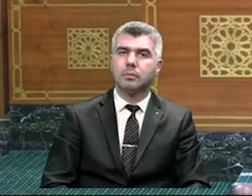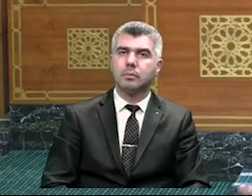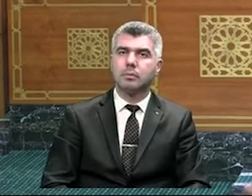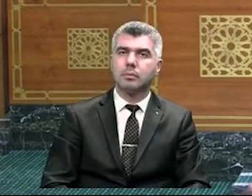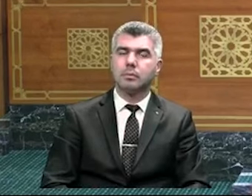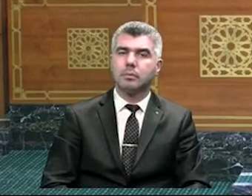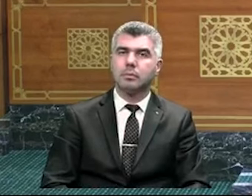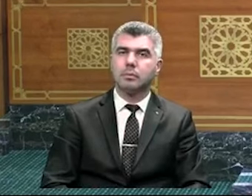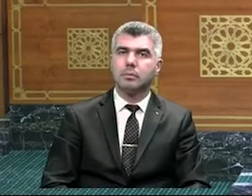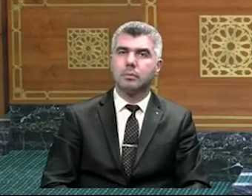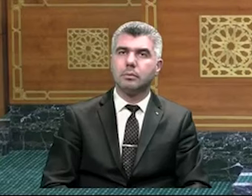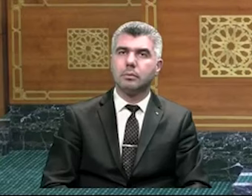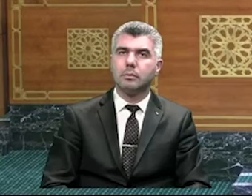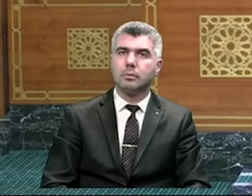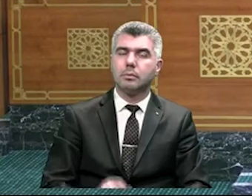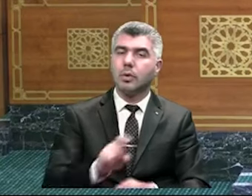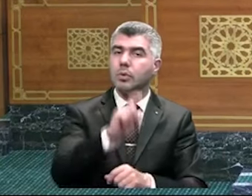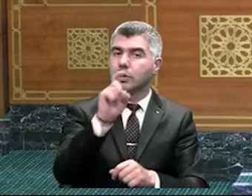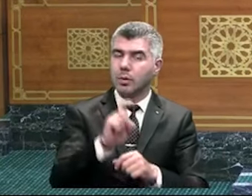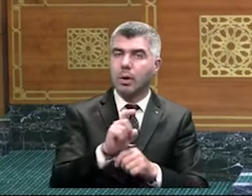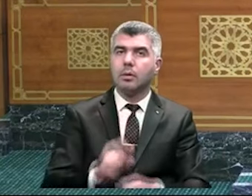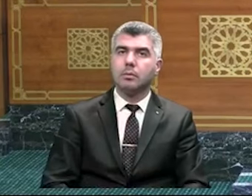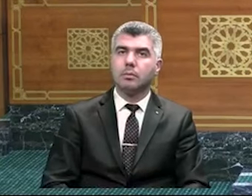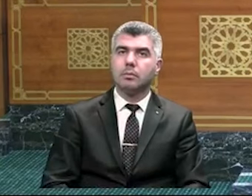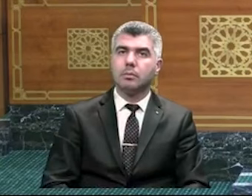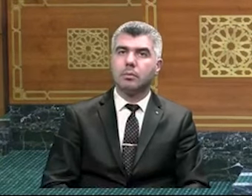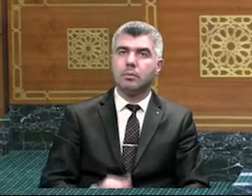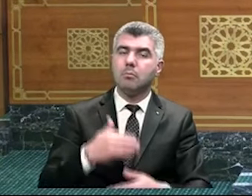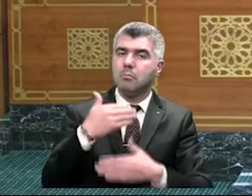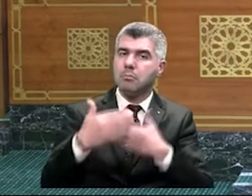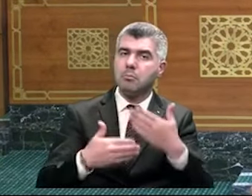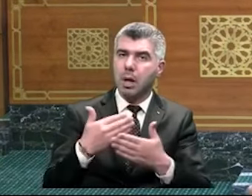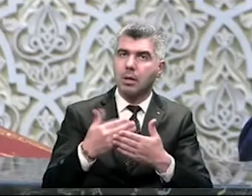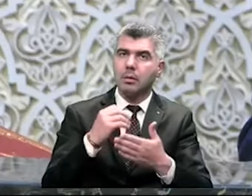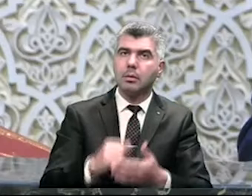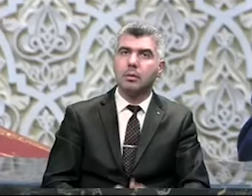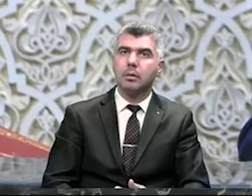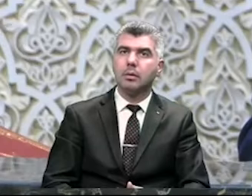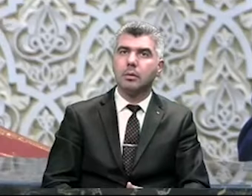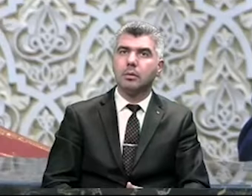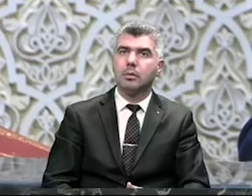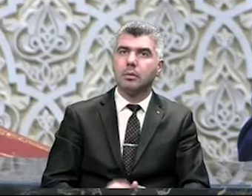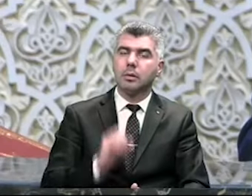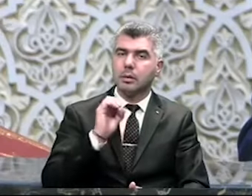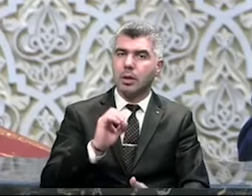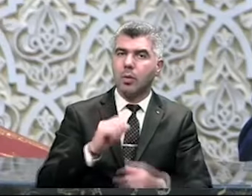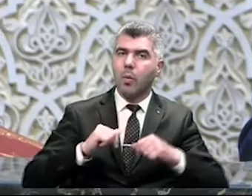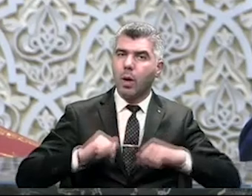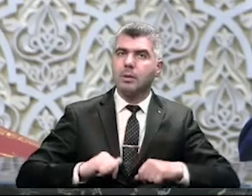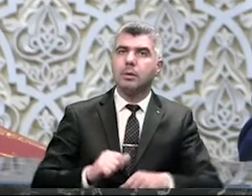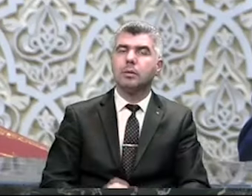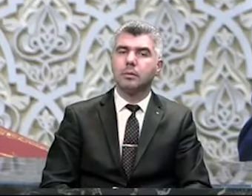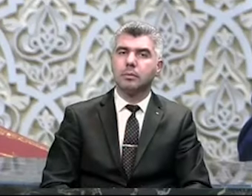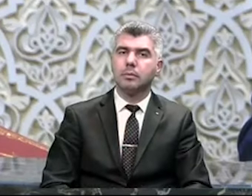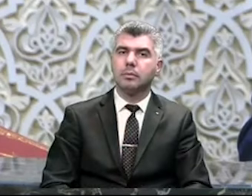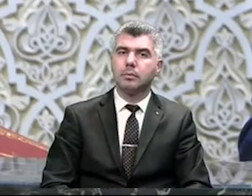لا دي تفضل السي حنين ومن بعد سوف تتوالى وتواتر الاسئله و بعد نعطيو الكلمه للسيد الوزير